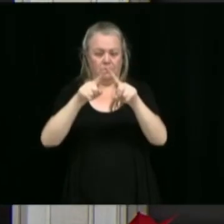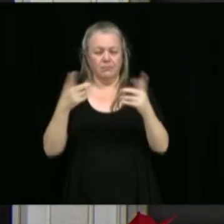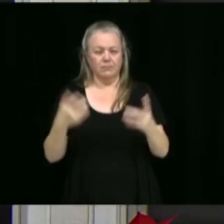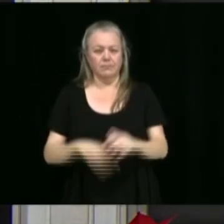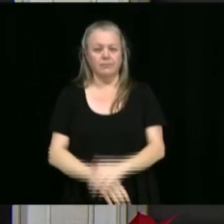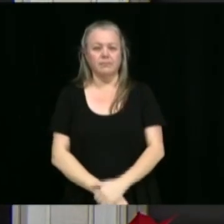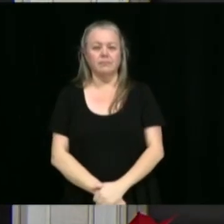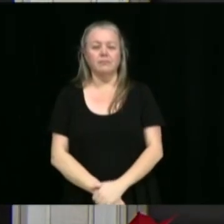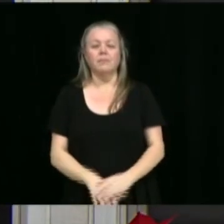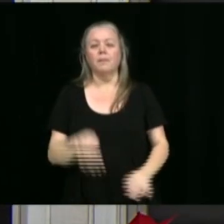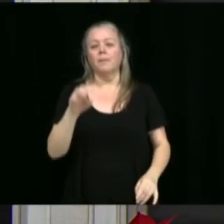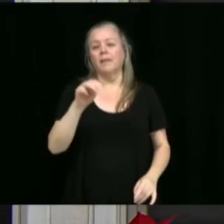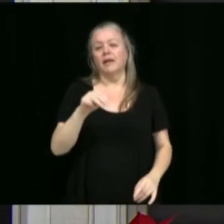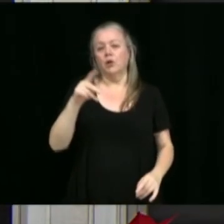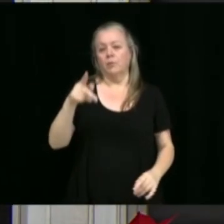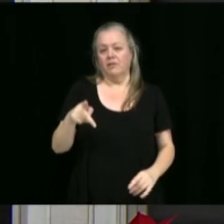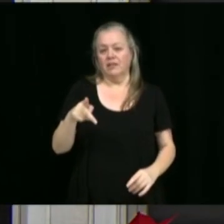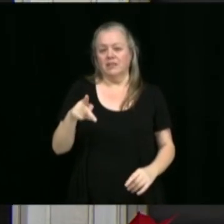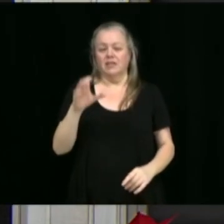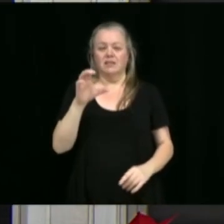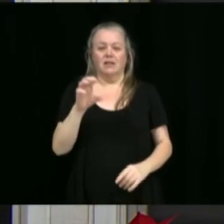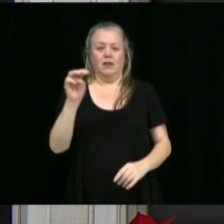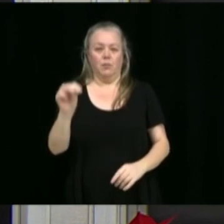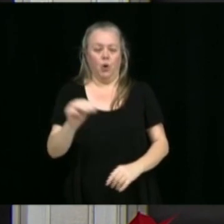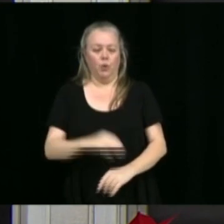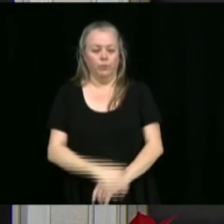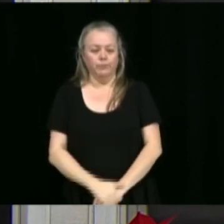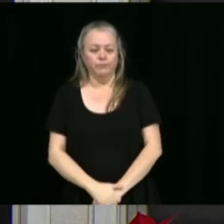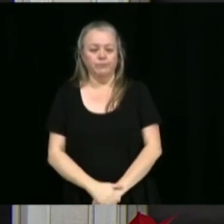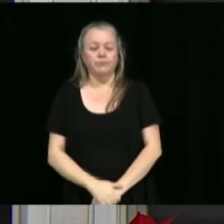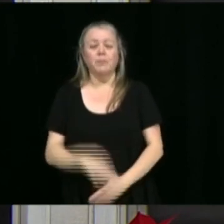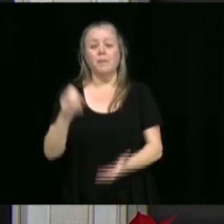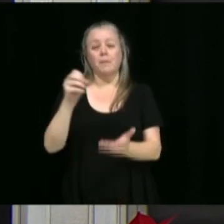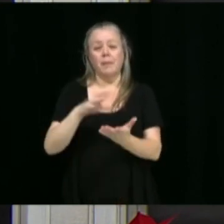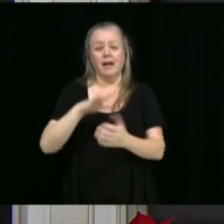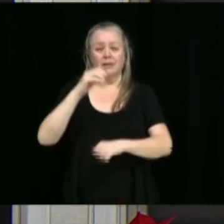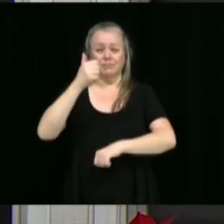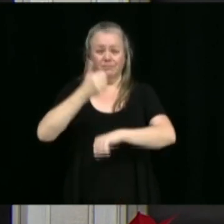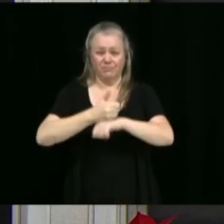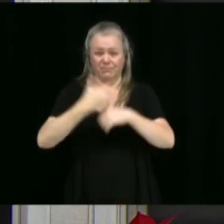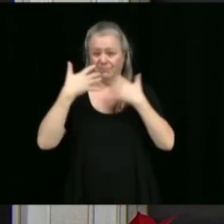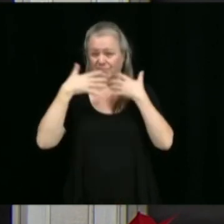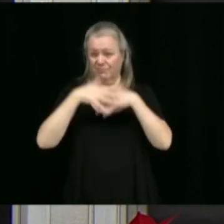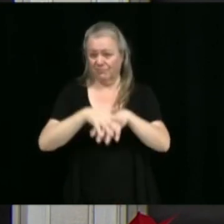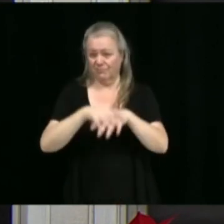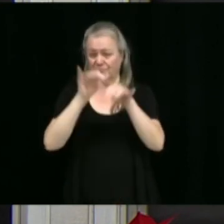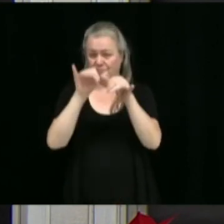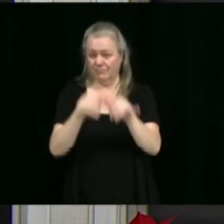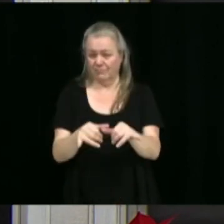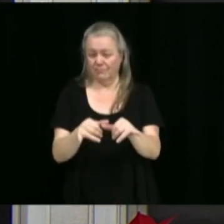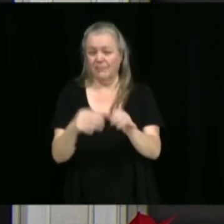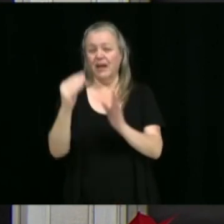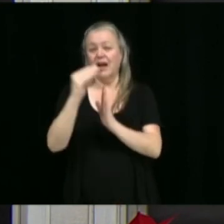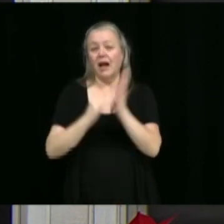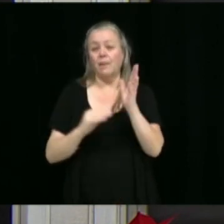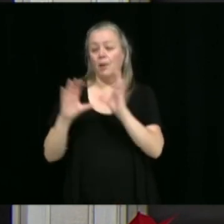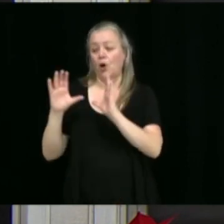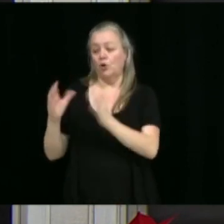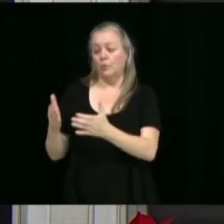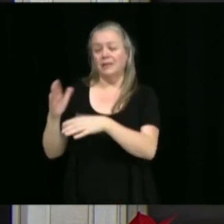Michael Provencher, Chantal Moreau. Plan d'implantation et d'intégration architecturale, rapport du